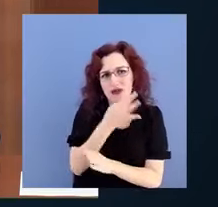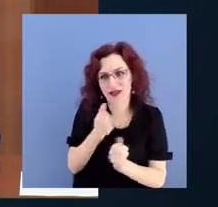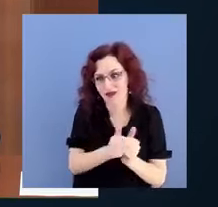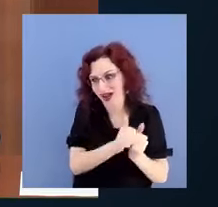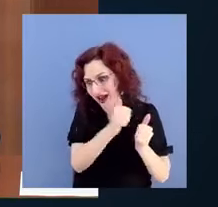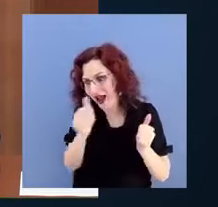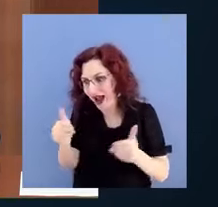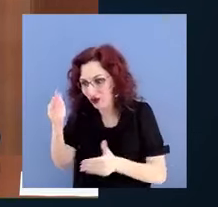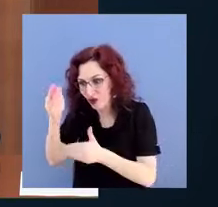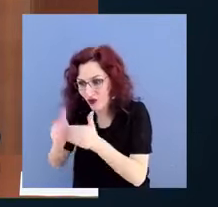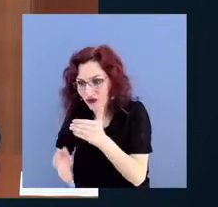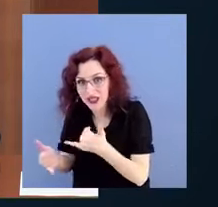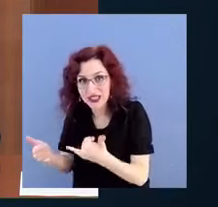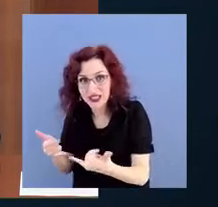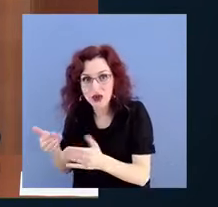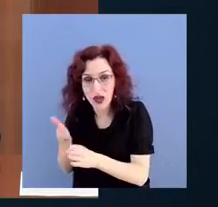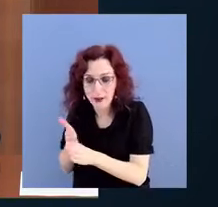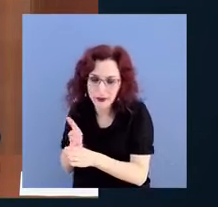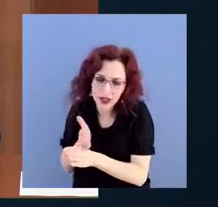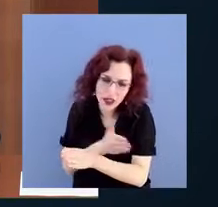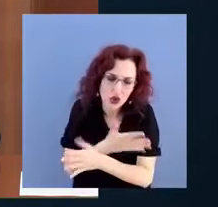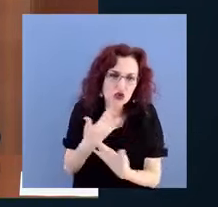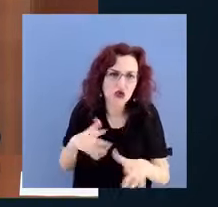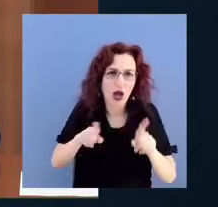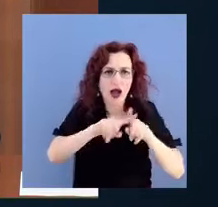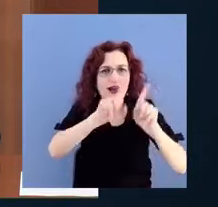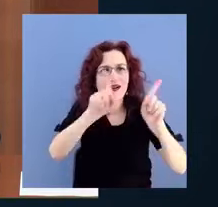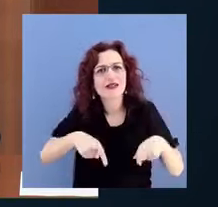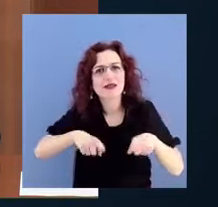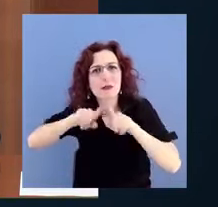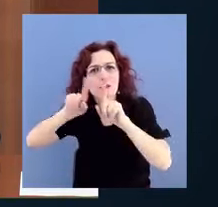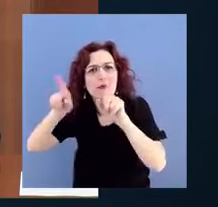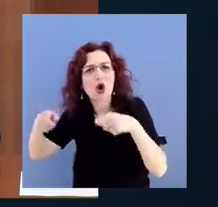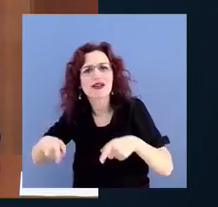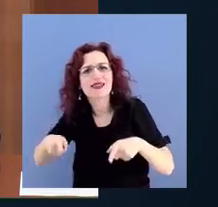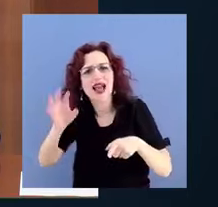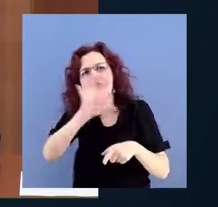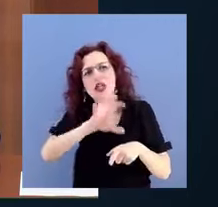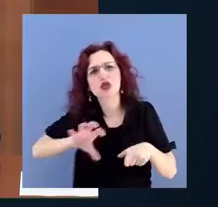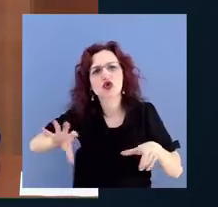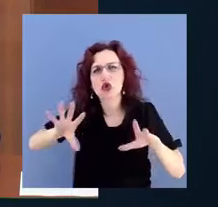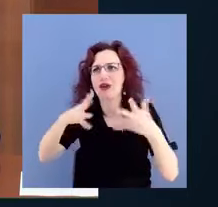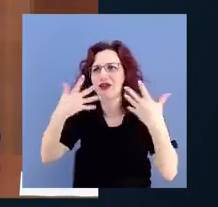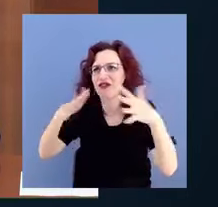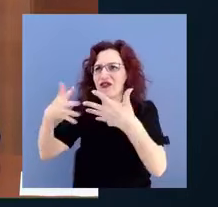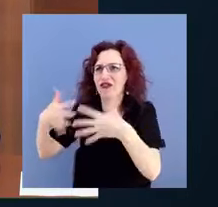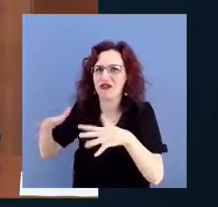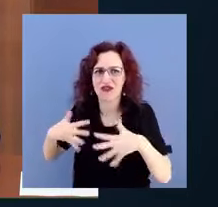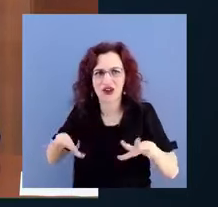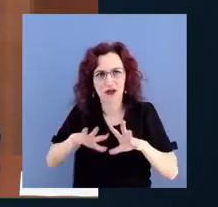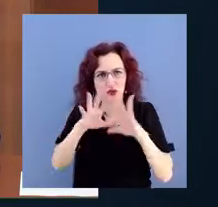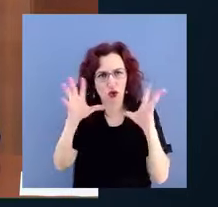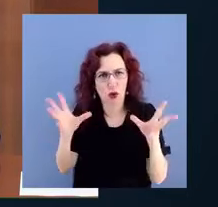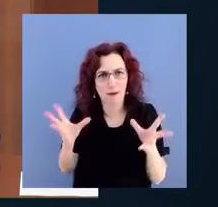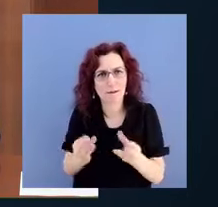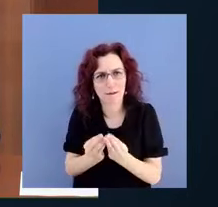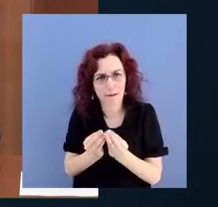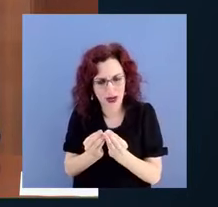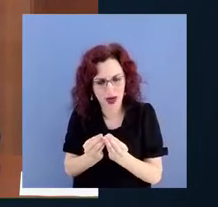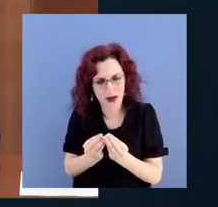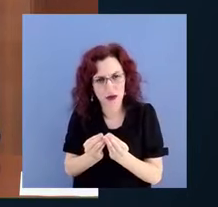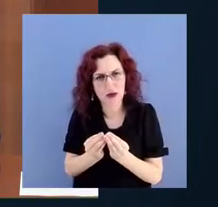chiuso gli sportelli di tutta la di tutta la regione e l'operazione per l'apertura degli sportelli tutta la ragione